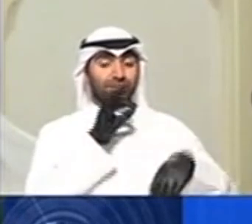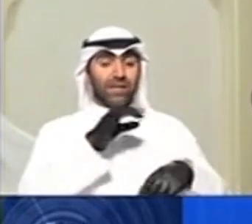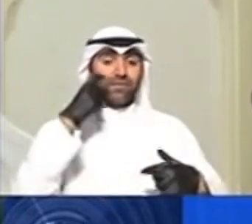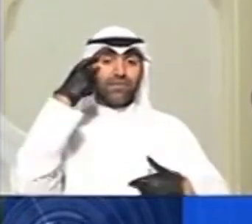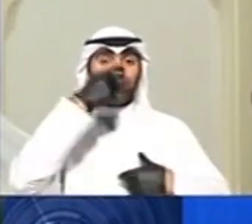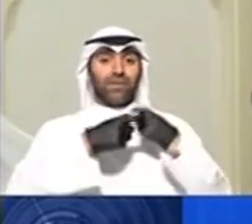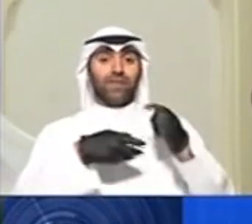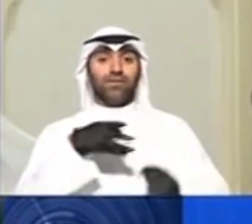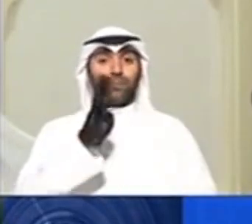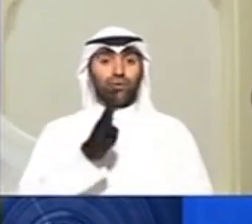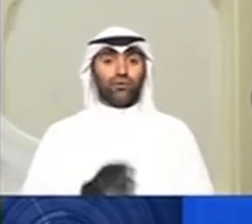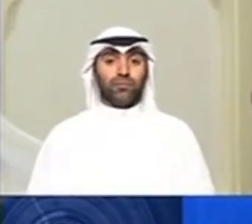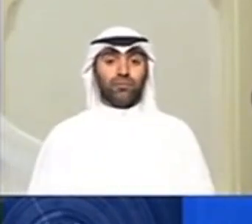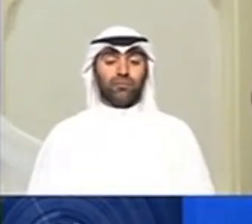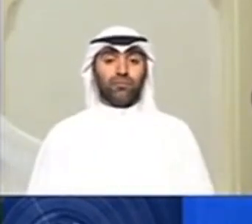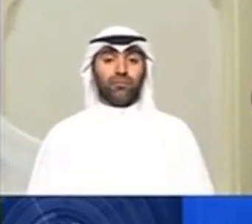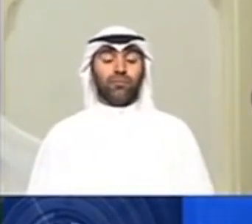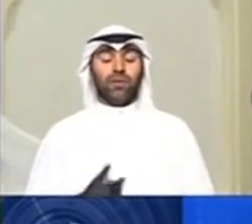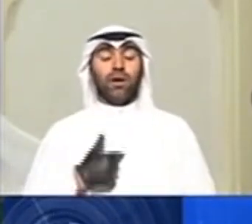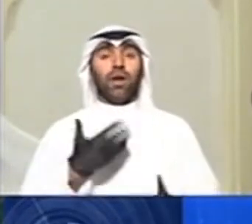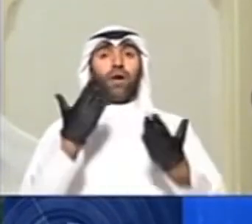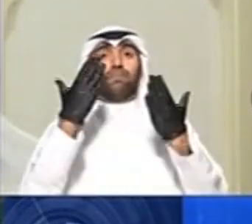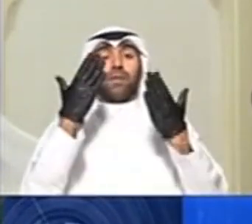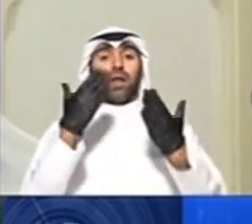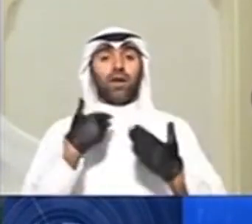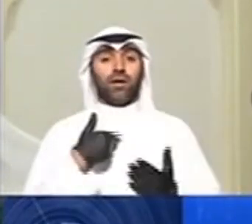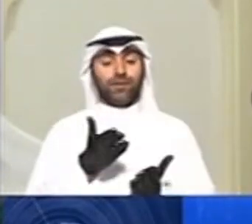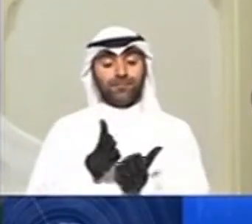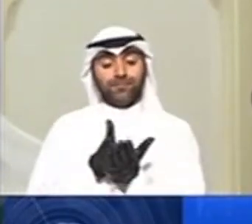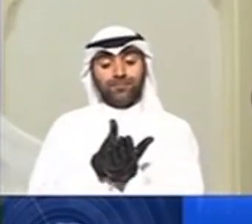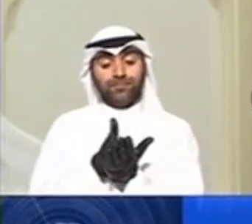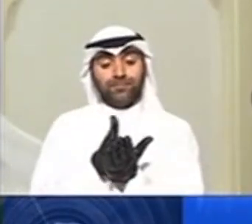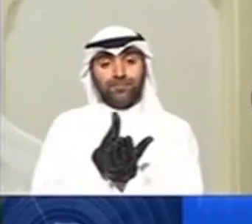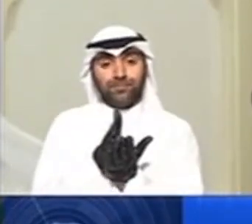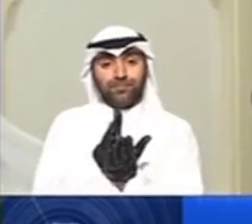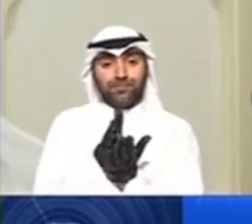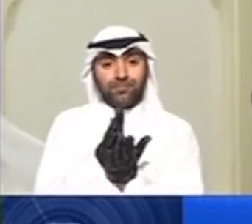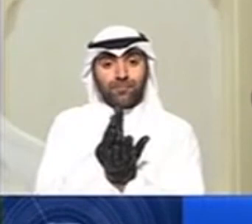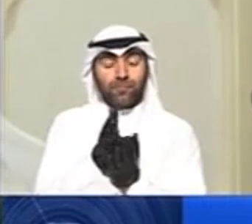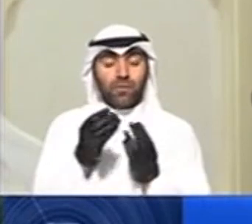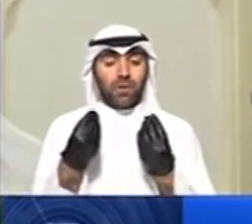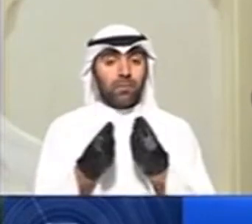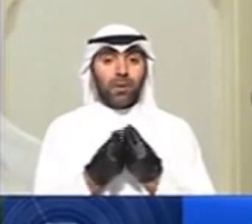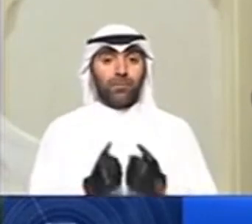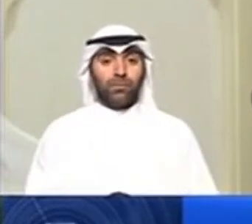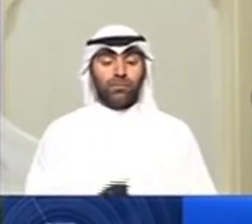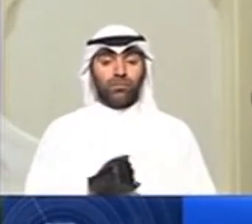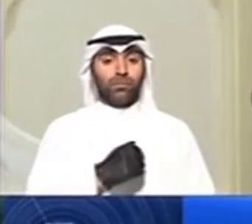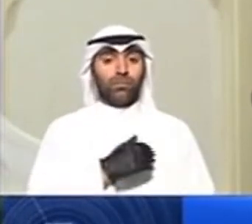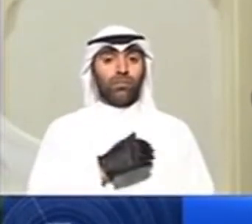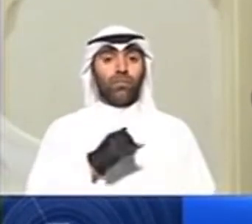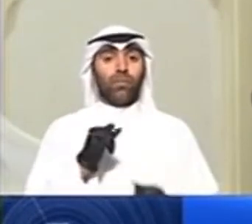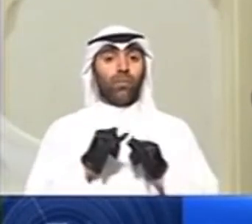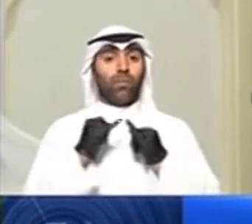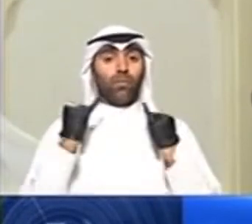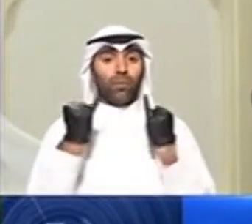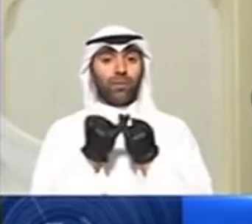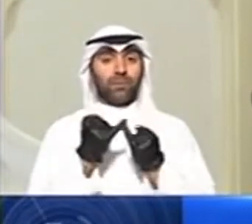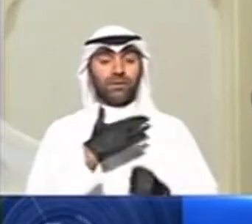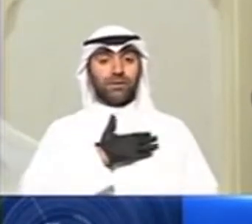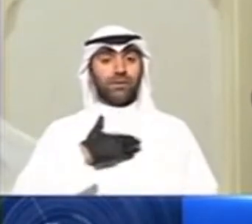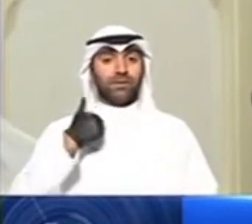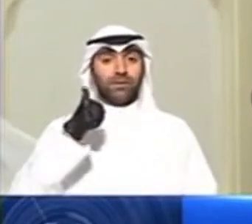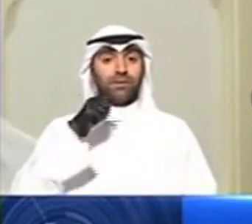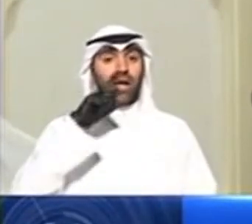بالخطة الموضوعة على أكمل وجه، وإن شاء الله يعني ندعو المولى عز وجل أن يكفينا شر الأوبئة، وإن شاء الله